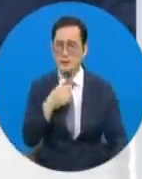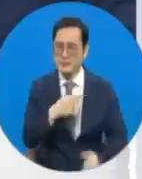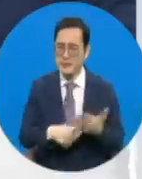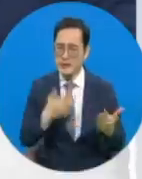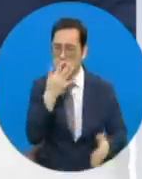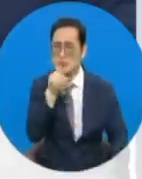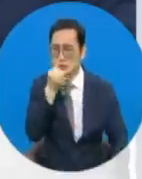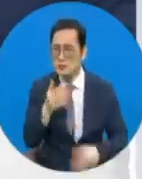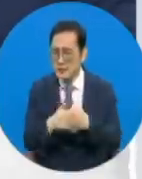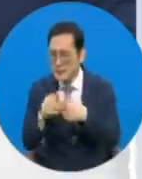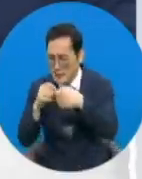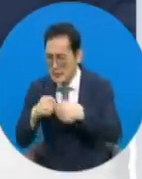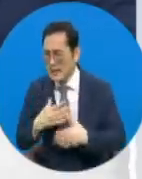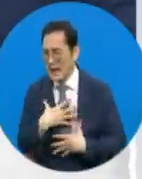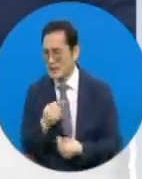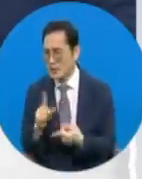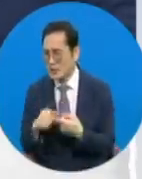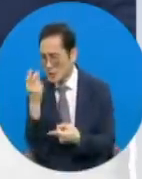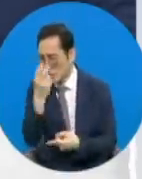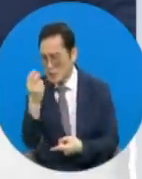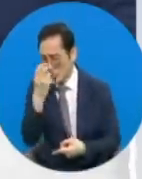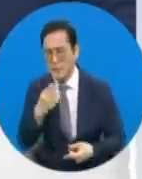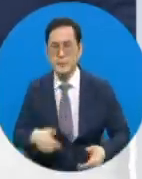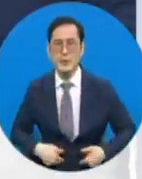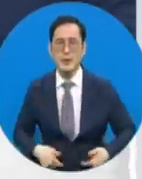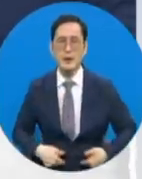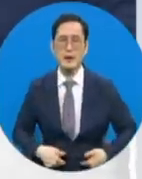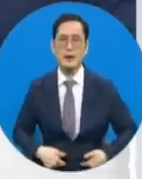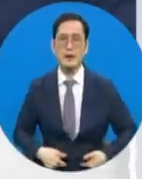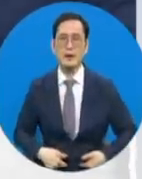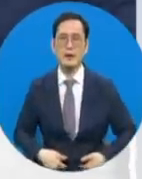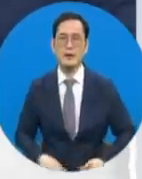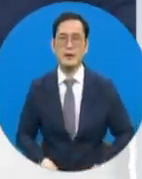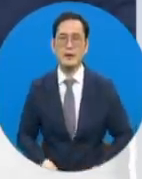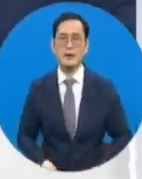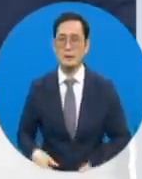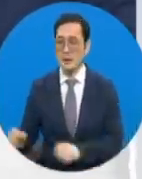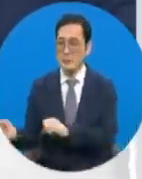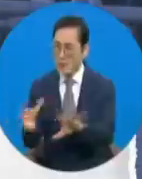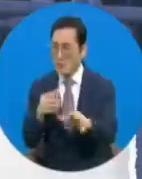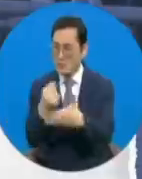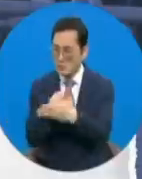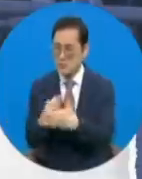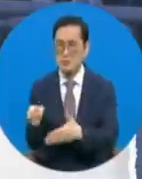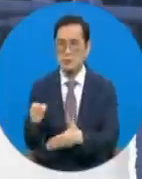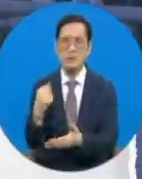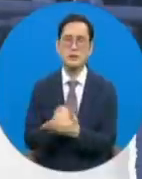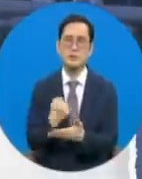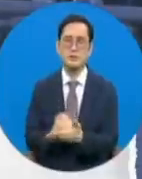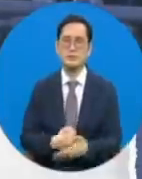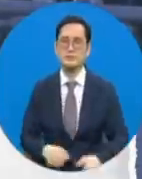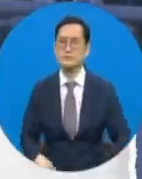되는가를 봐야 되는데 그런 시간이 좀 부족하다라고 보는 겁니다. 김병민 최고위원께서는 어떻게